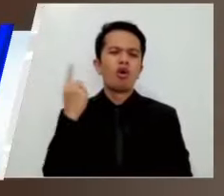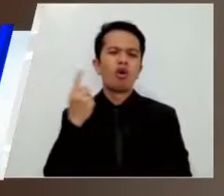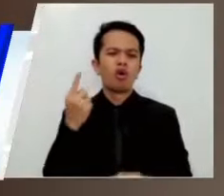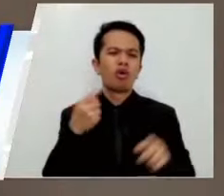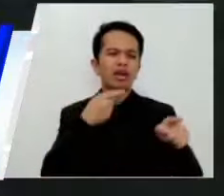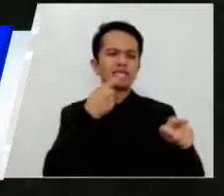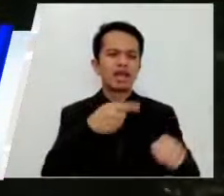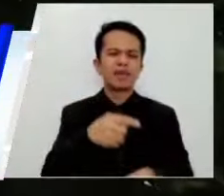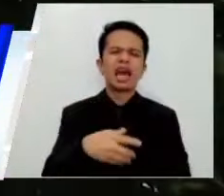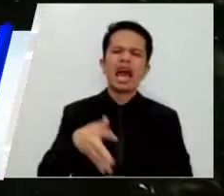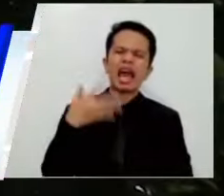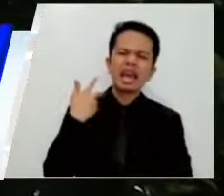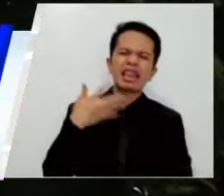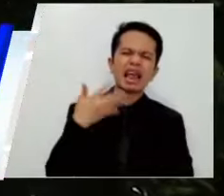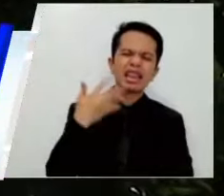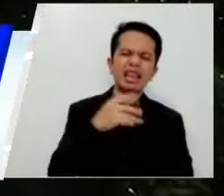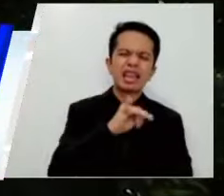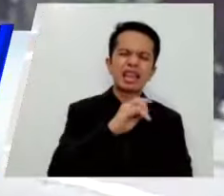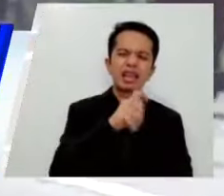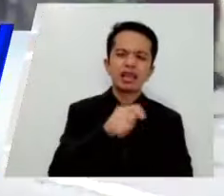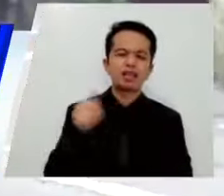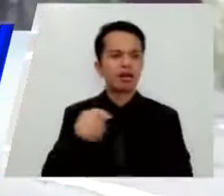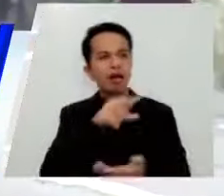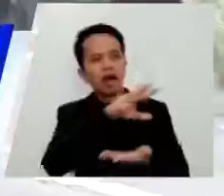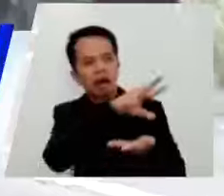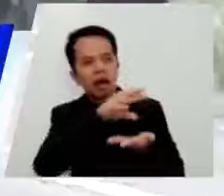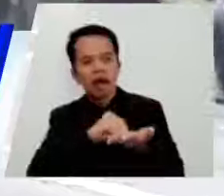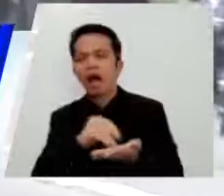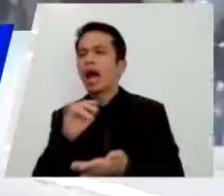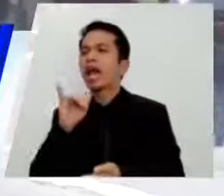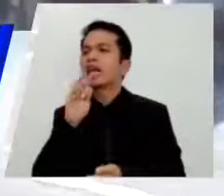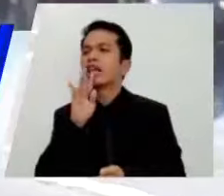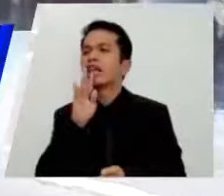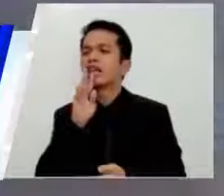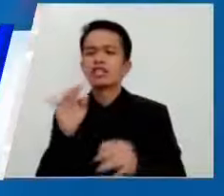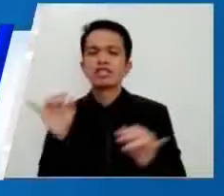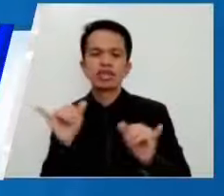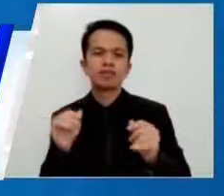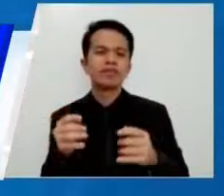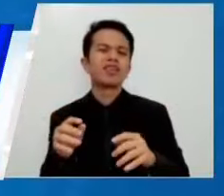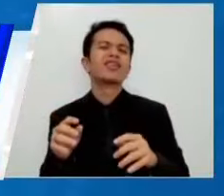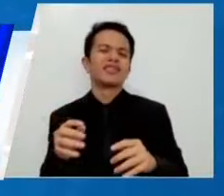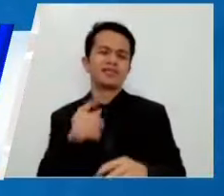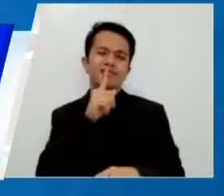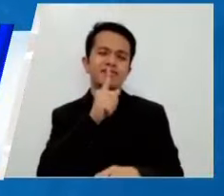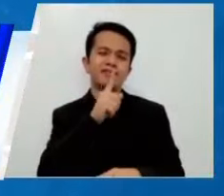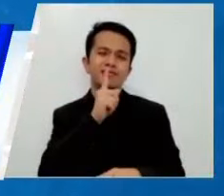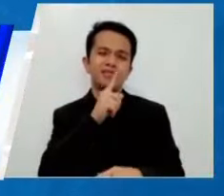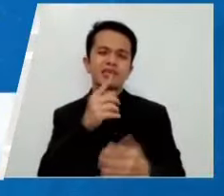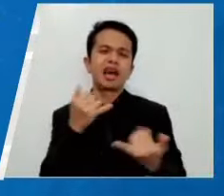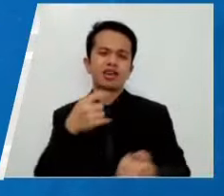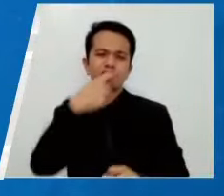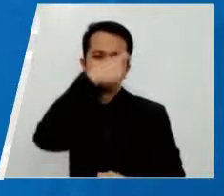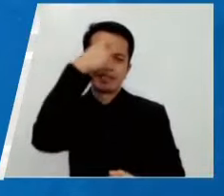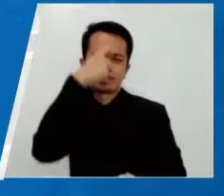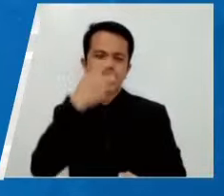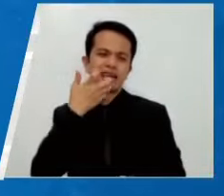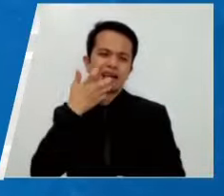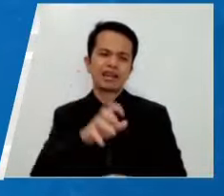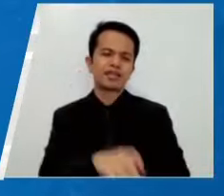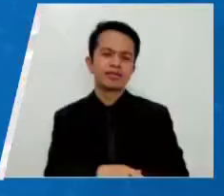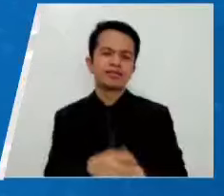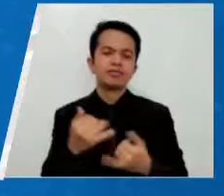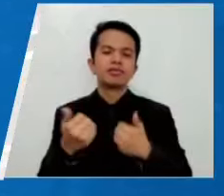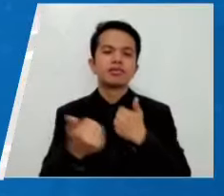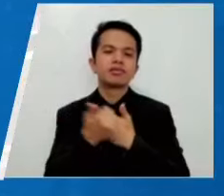sa bahay. Paano ba namang hindi? E patindi ng patindi ang init. Nasa danger level na naman nga ang heat index